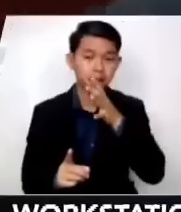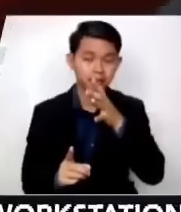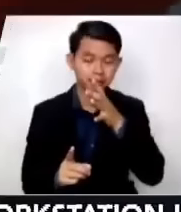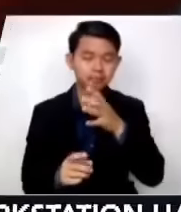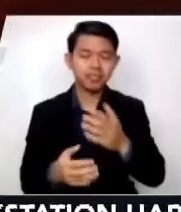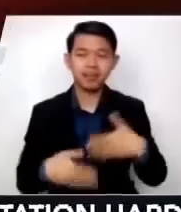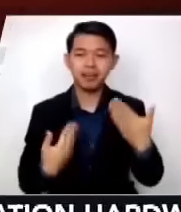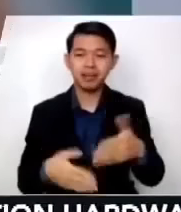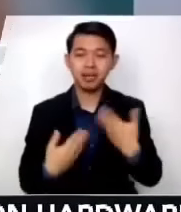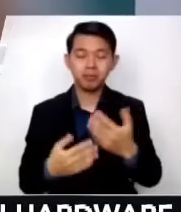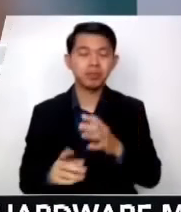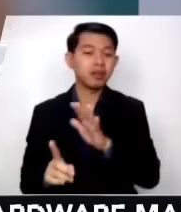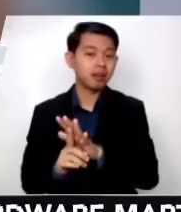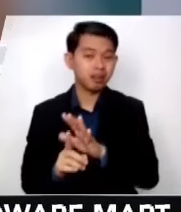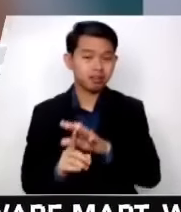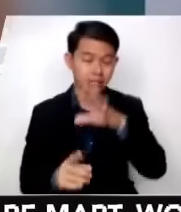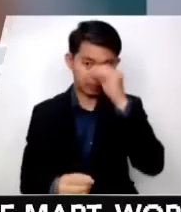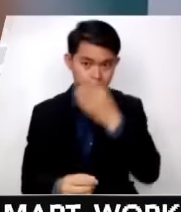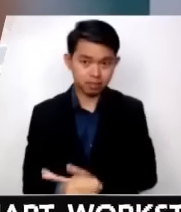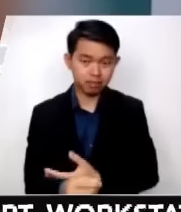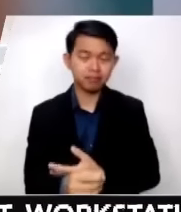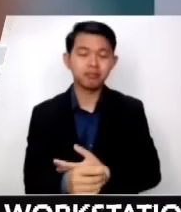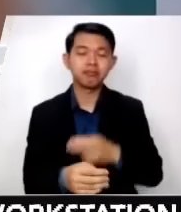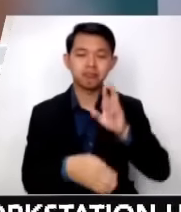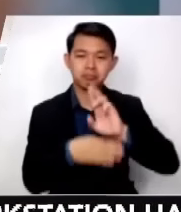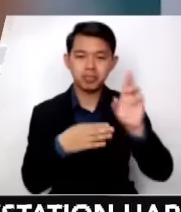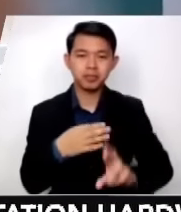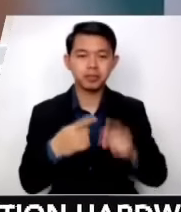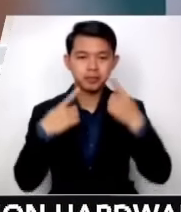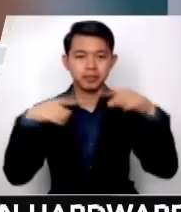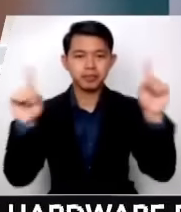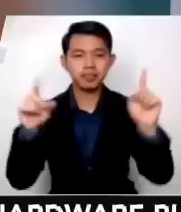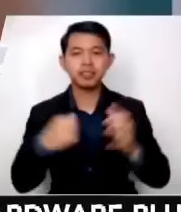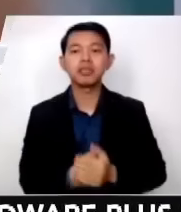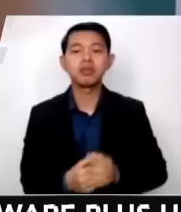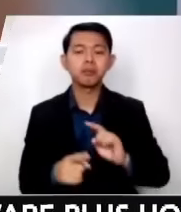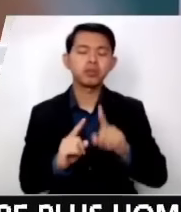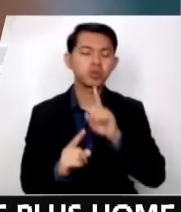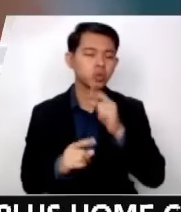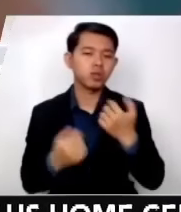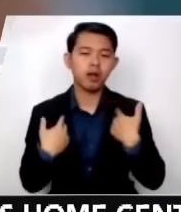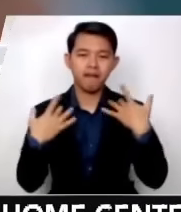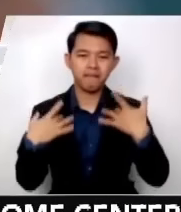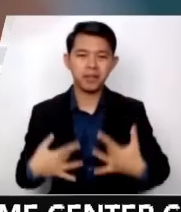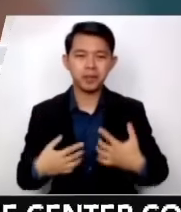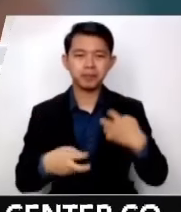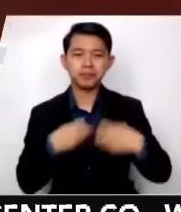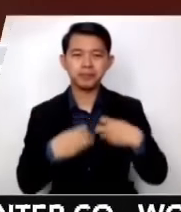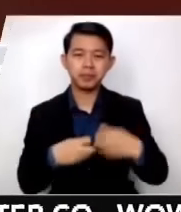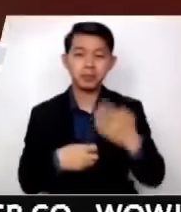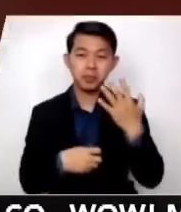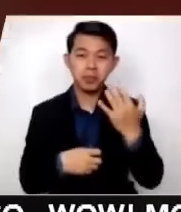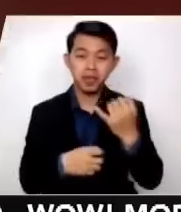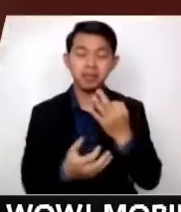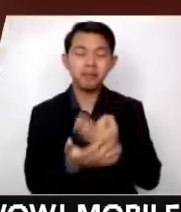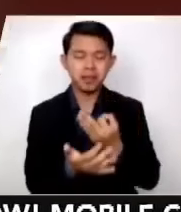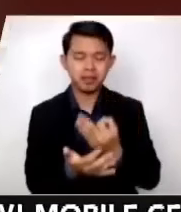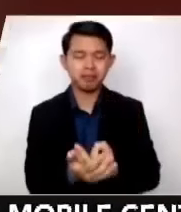sakripisyo ng anak ngunit pag-amin niya meron silang tampuhan ang ugat pera masama yung loob